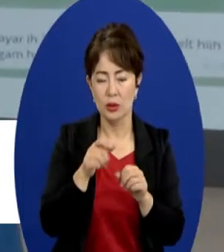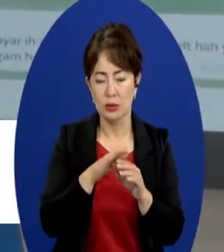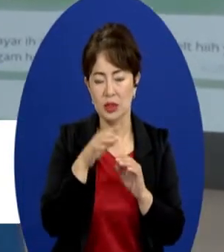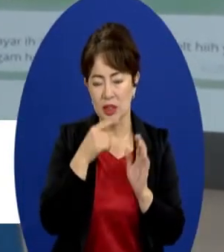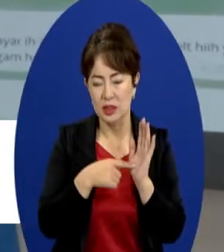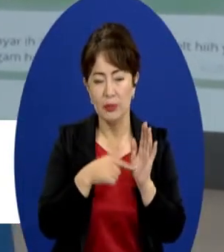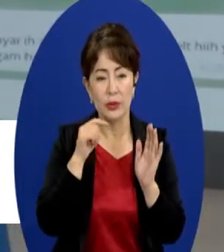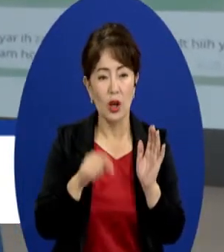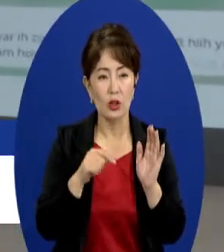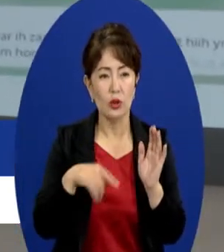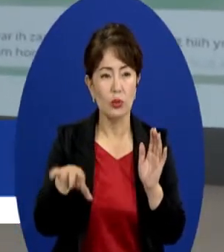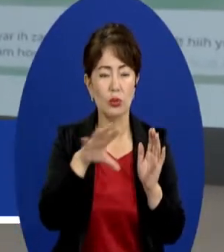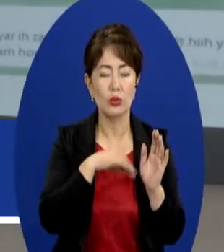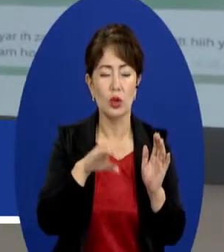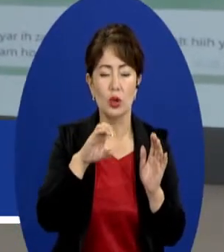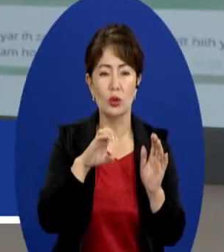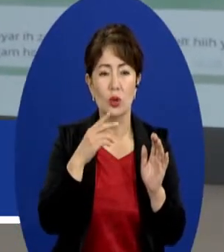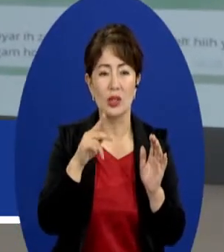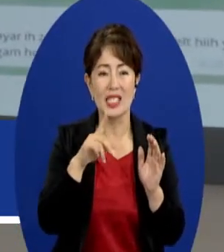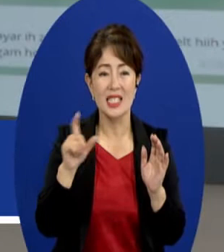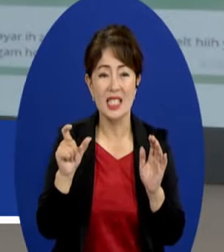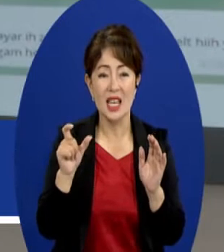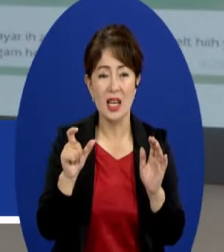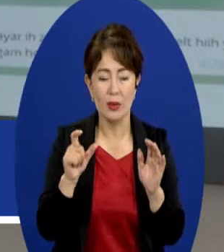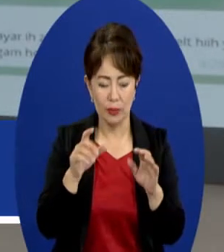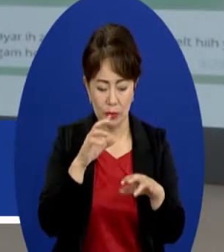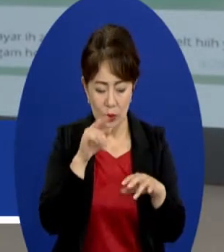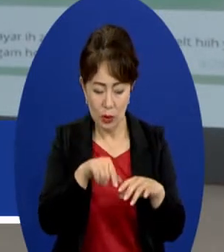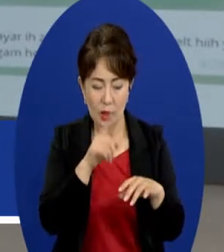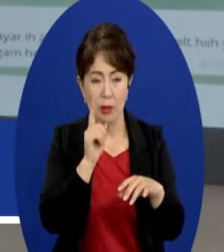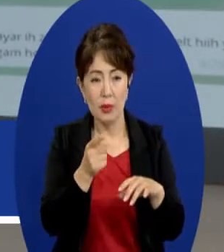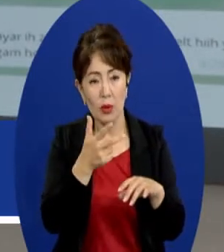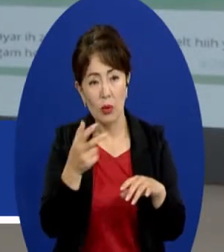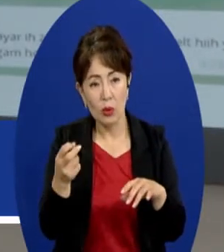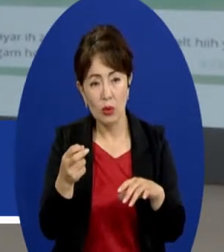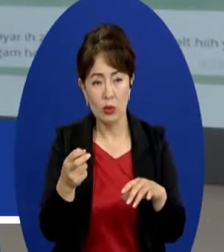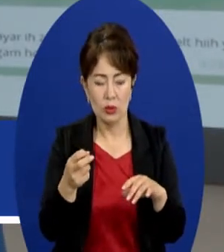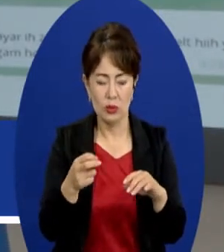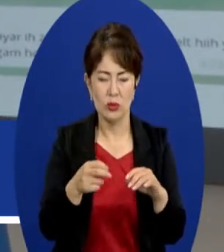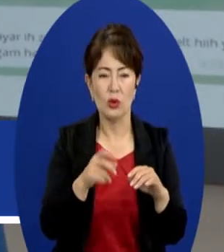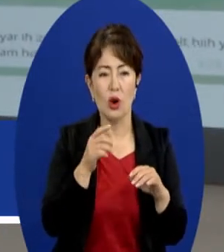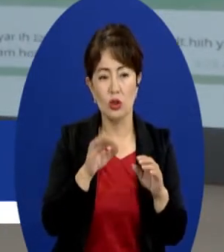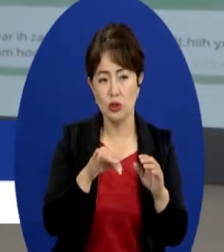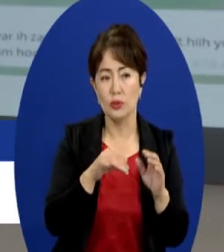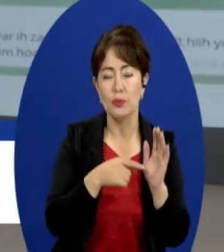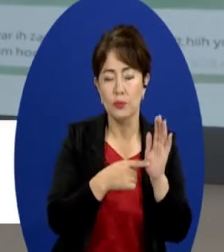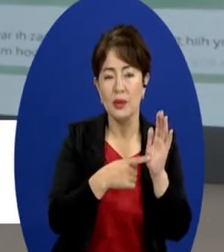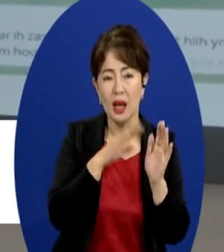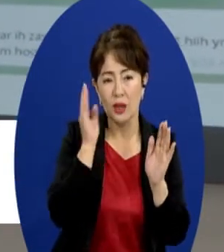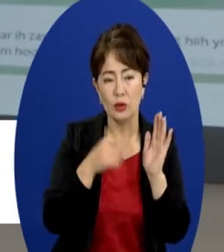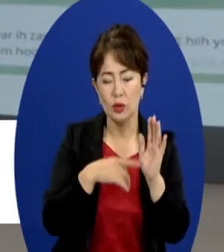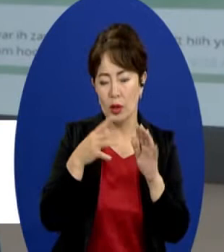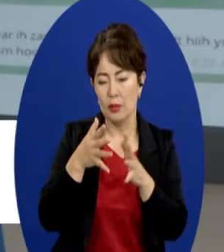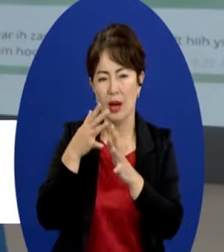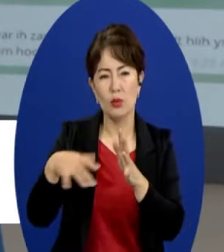байдлаар бол тосвжээ нийтээ 1300 орчим доллар зэрэг ачаалал авахар байгаа. Орон сууцны бол нийтдээ